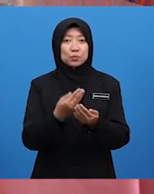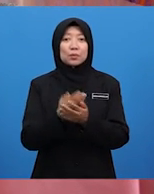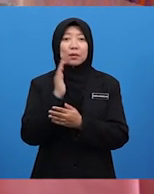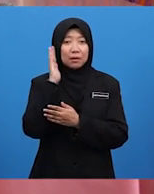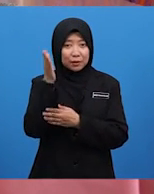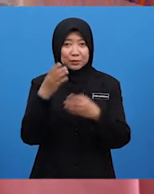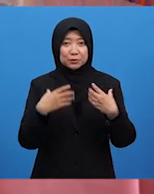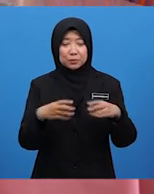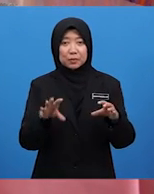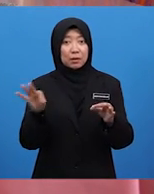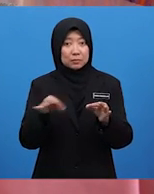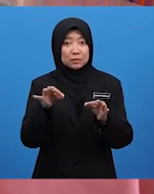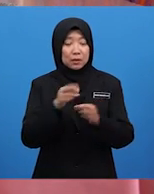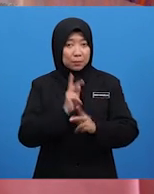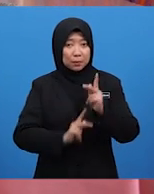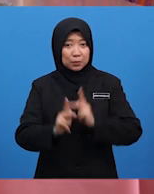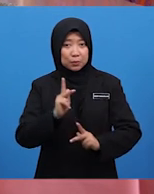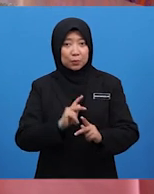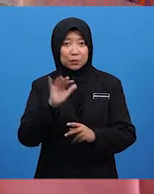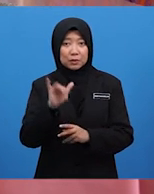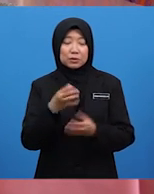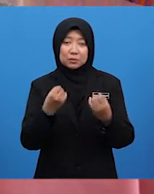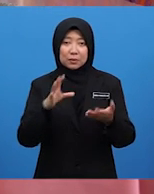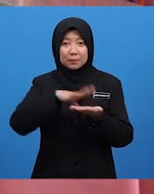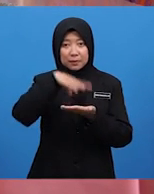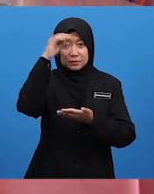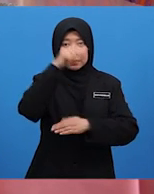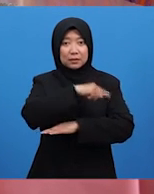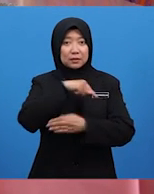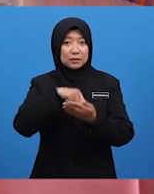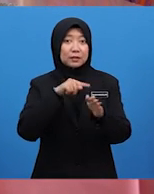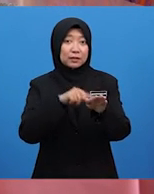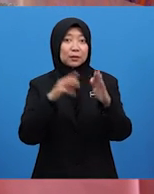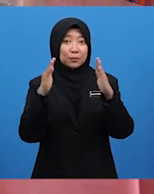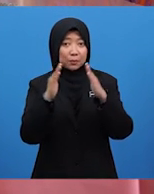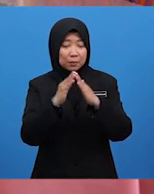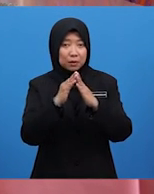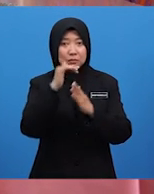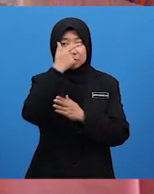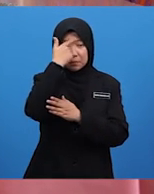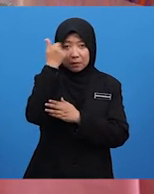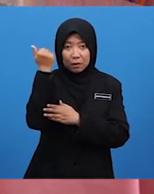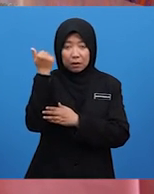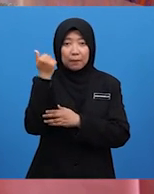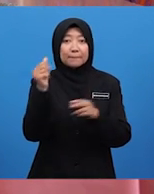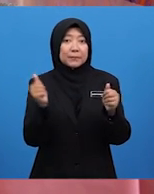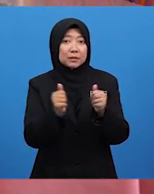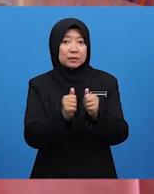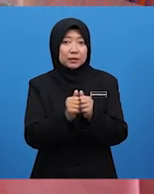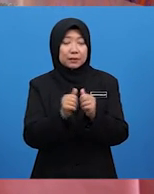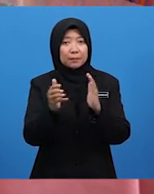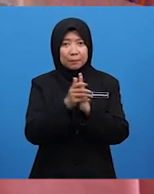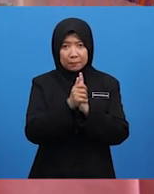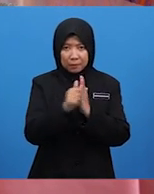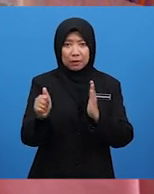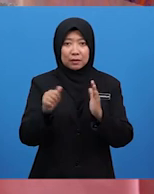akan cuba menjahit baju kurung yang dipelajari hari ini di rumah. Ini kerana dengan adanya